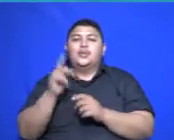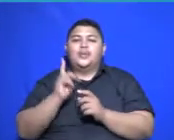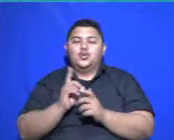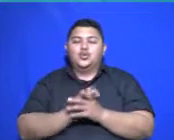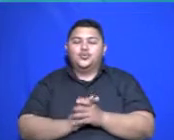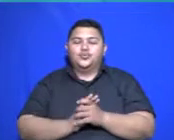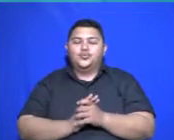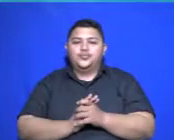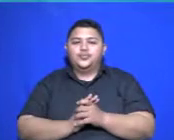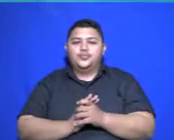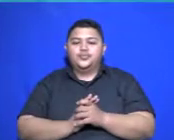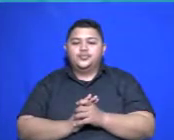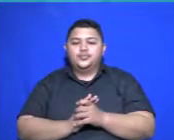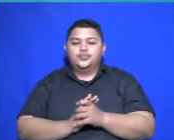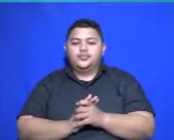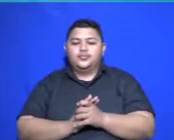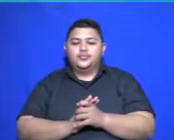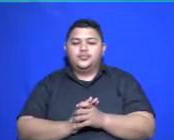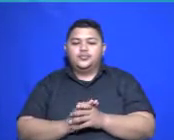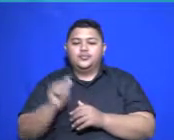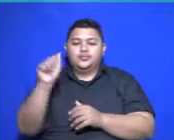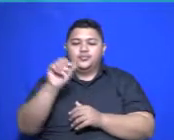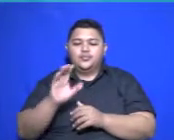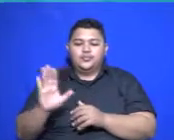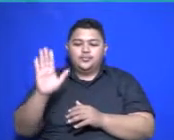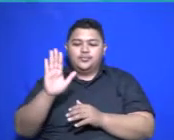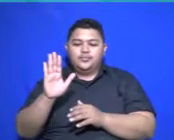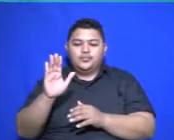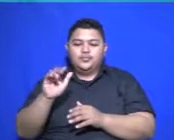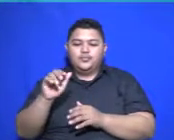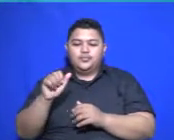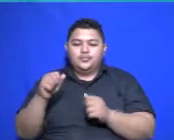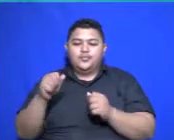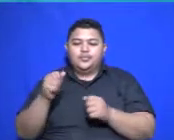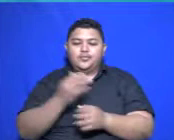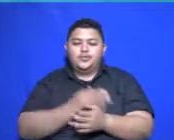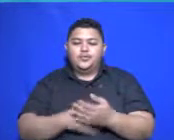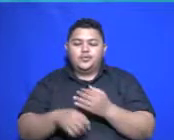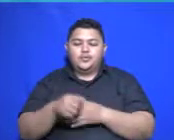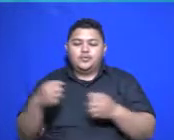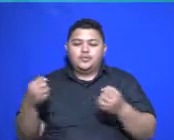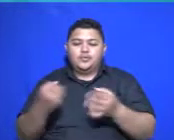Nanti ASEAN Para Games atau dan akan menyampaikan tersendiri.